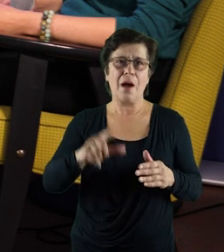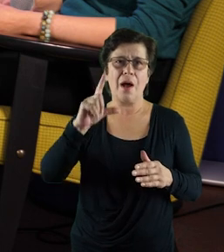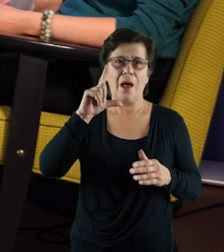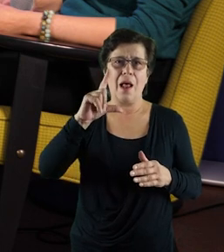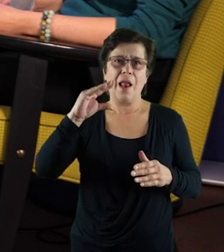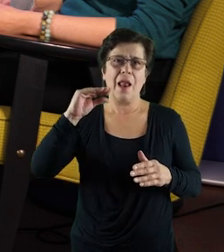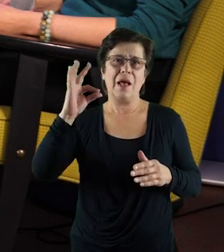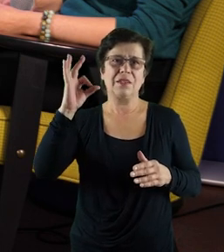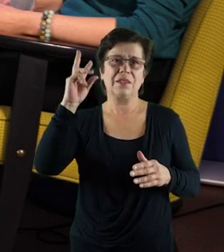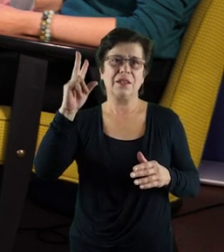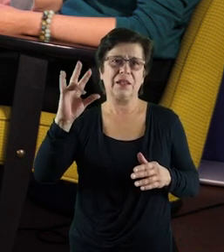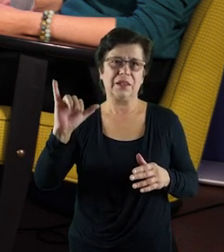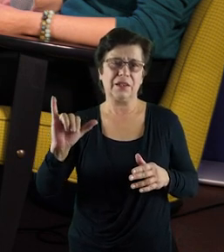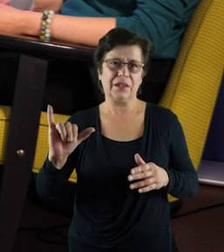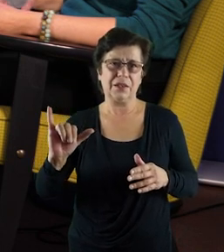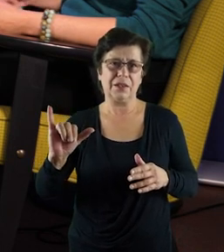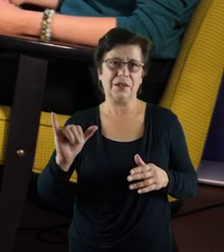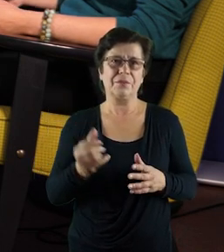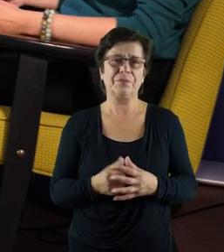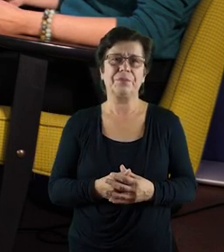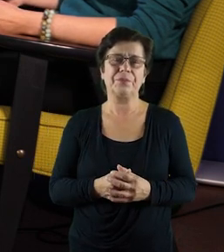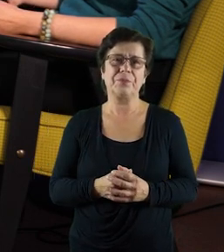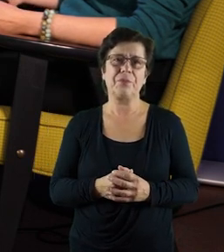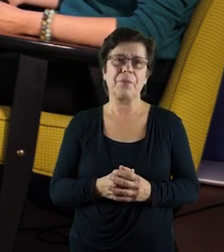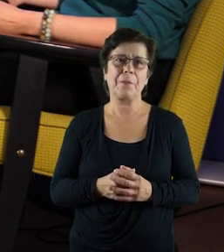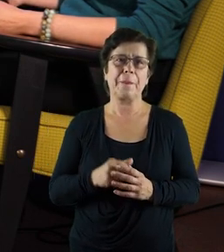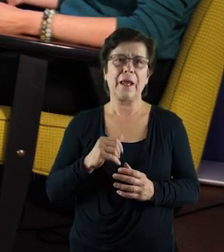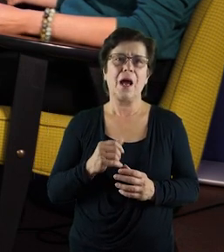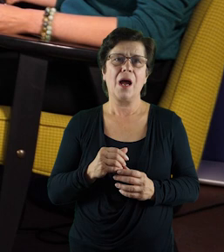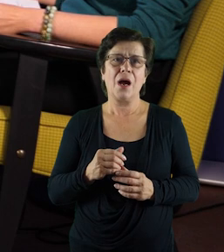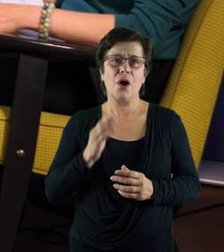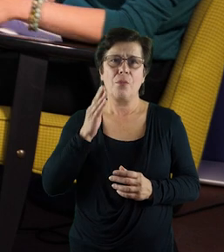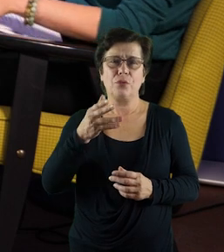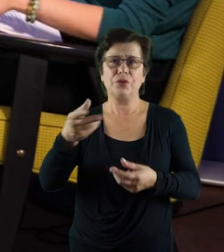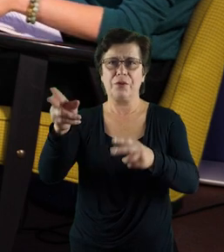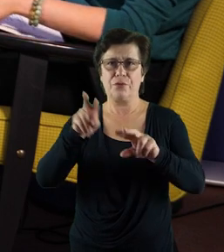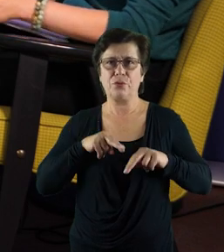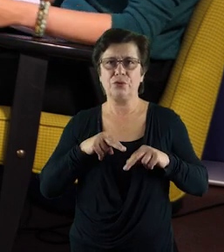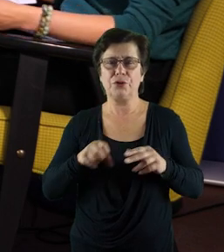głąb lasu gdzieś tam cały czas w nim było. No i później wrócił, tak jak mówisz, na stare lata do tego lasu. Tak, on się zbliżał do